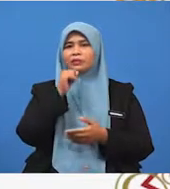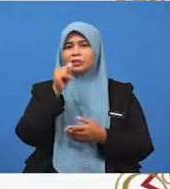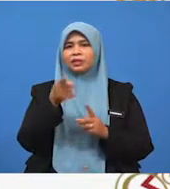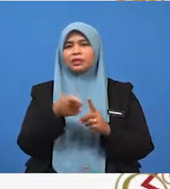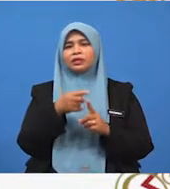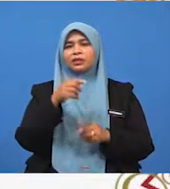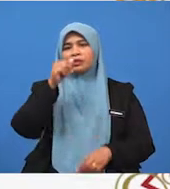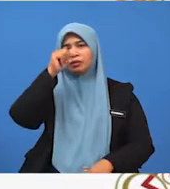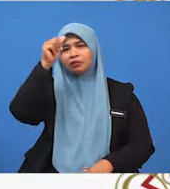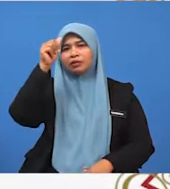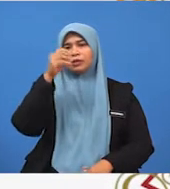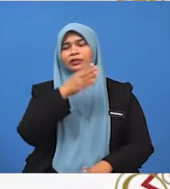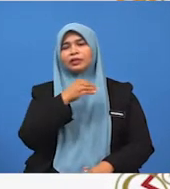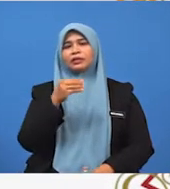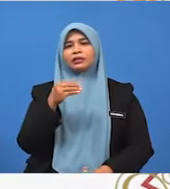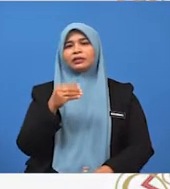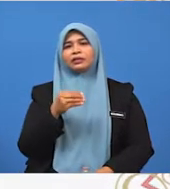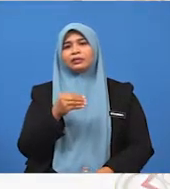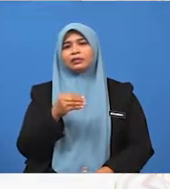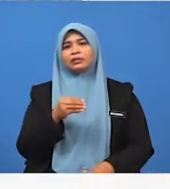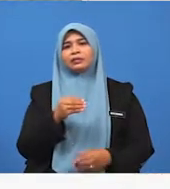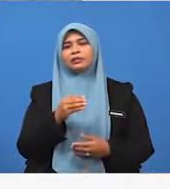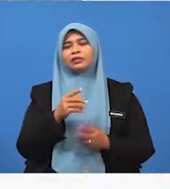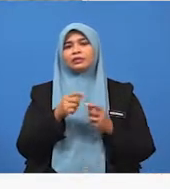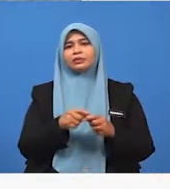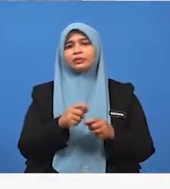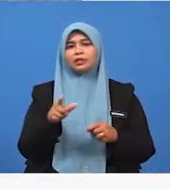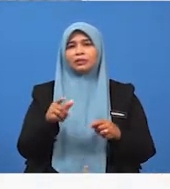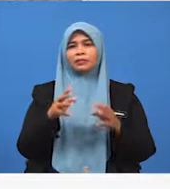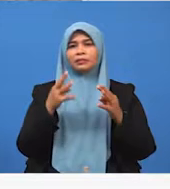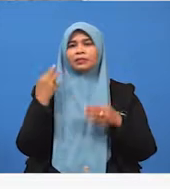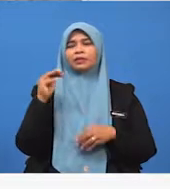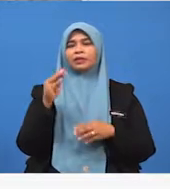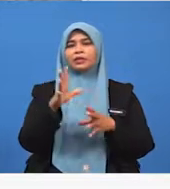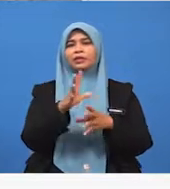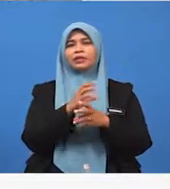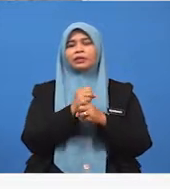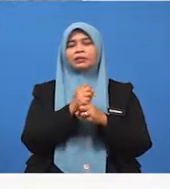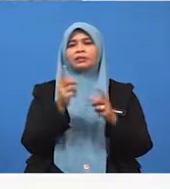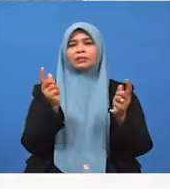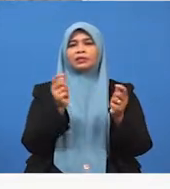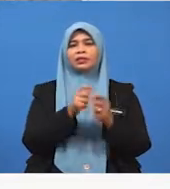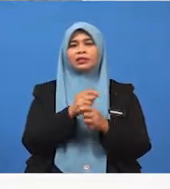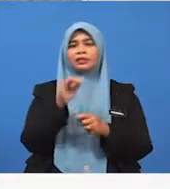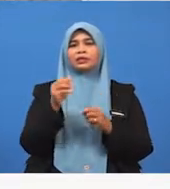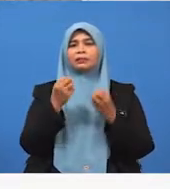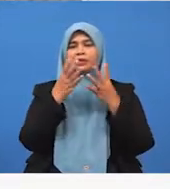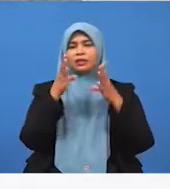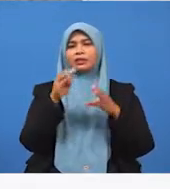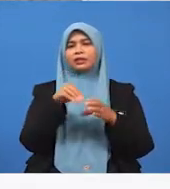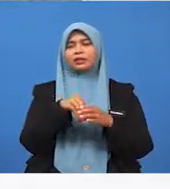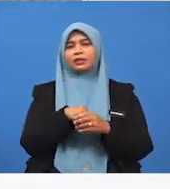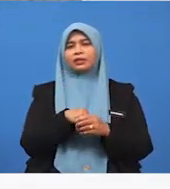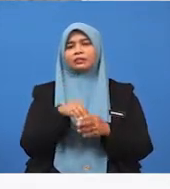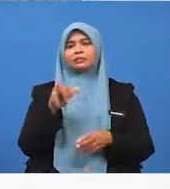pertentangan yang banyak di dalamnya. Yang kelima, sebagai mukjizat yang menjawab